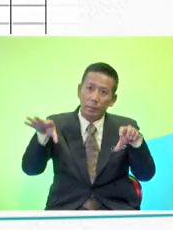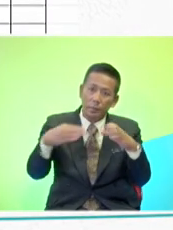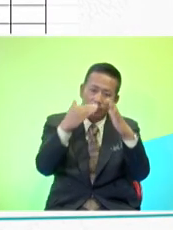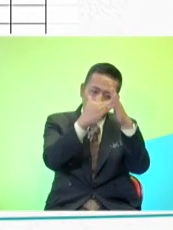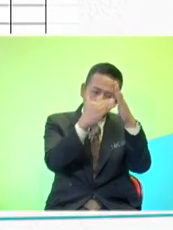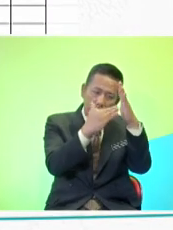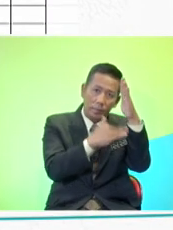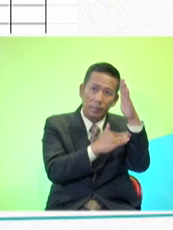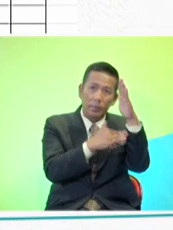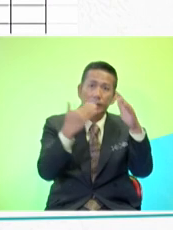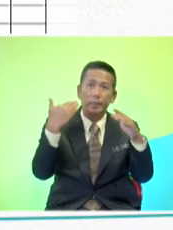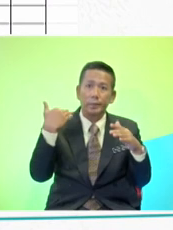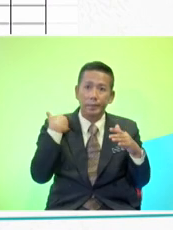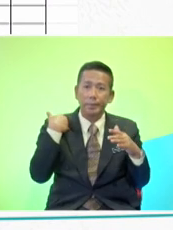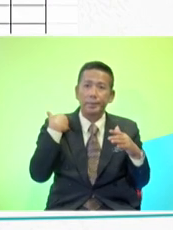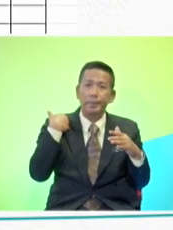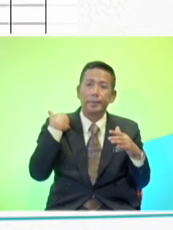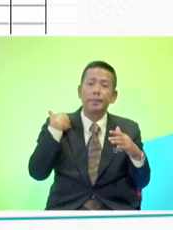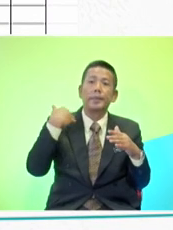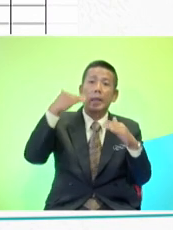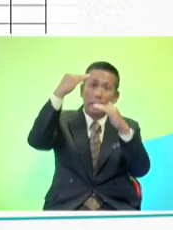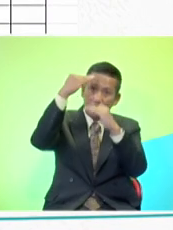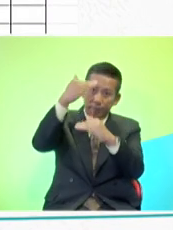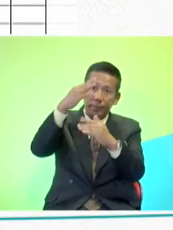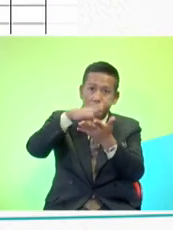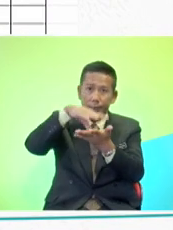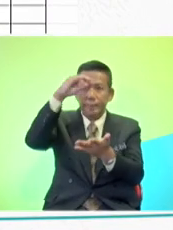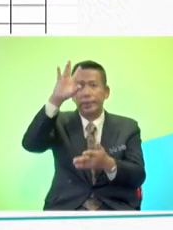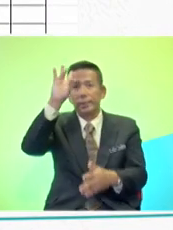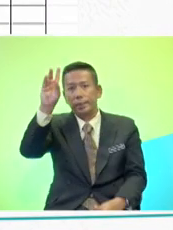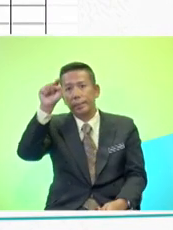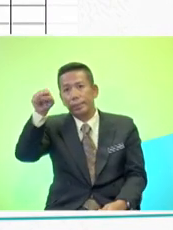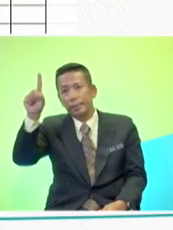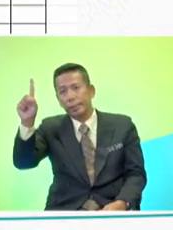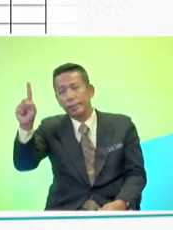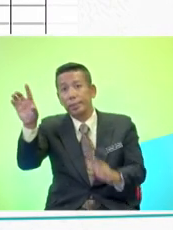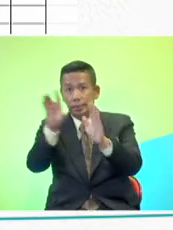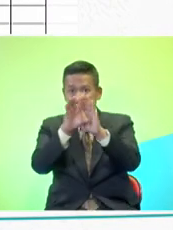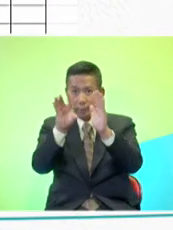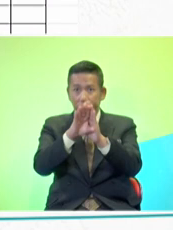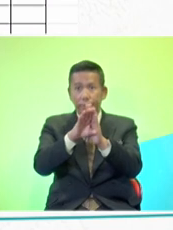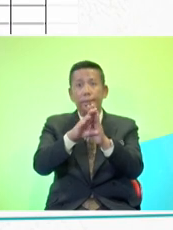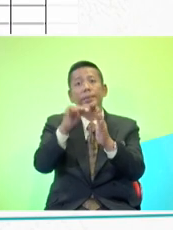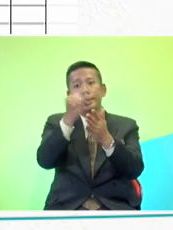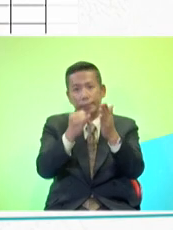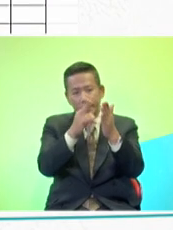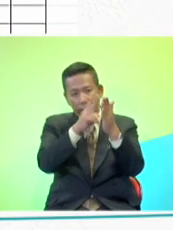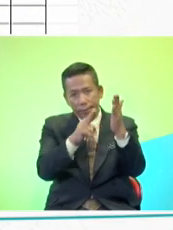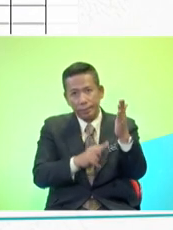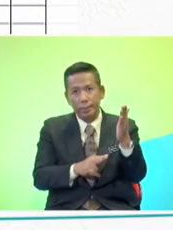yang ada pembelajaran contohnya 7 poin 1 seni ukiran tadi kita belajar 71